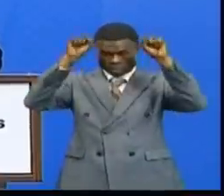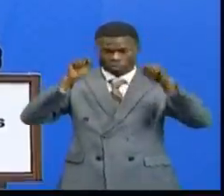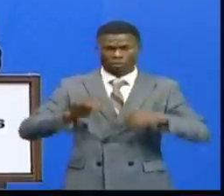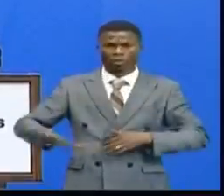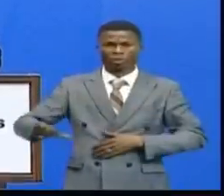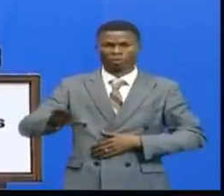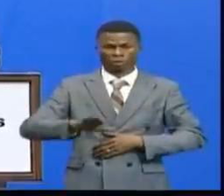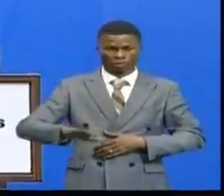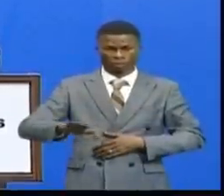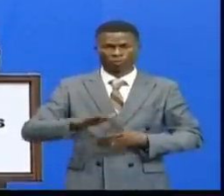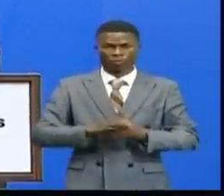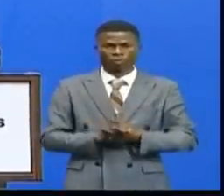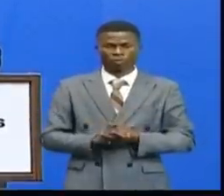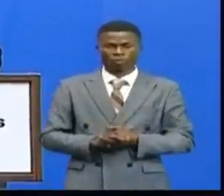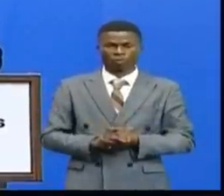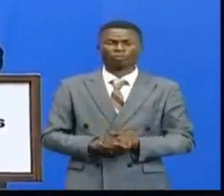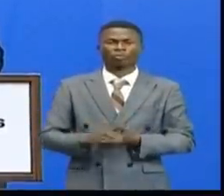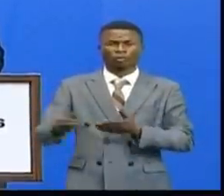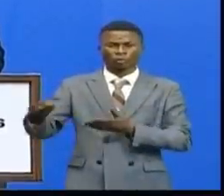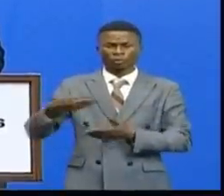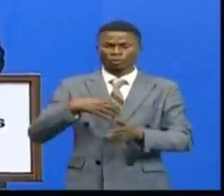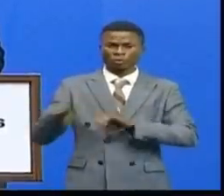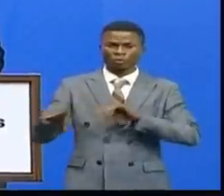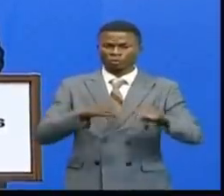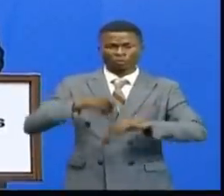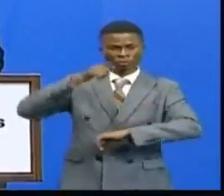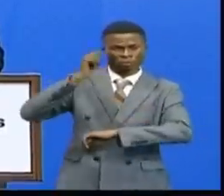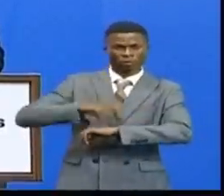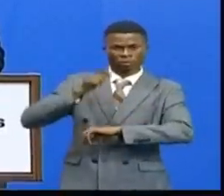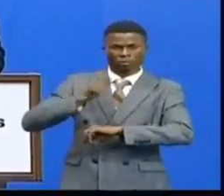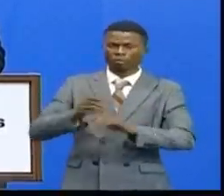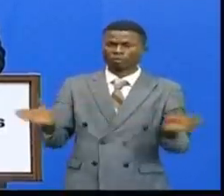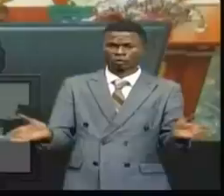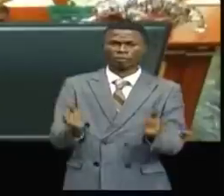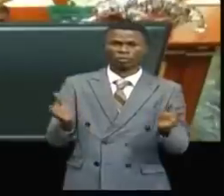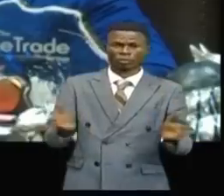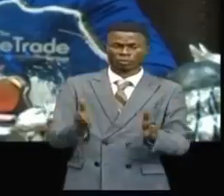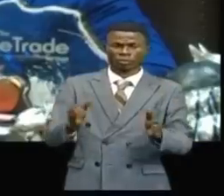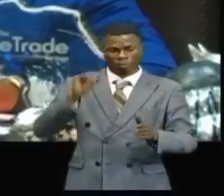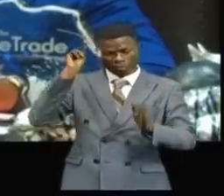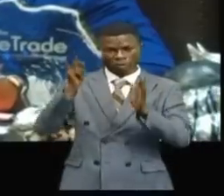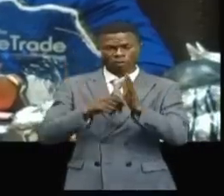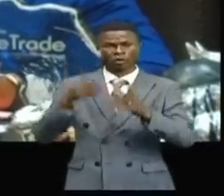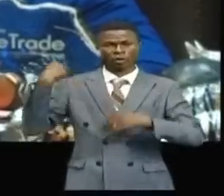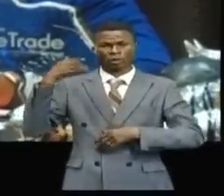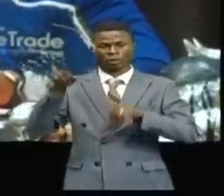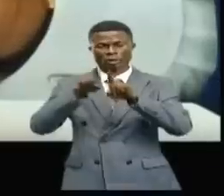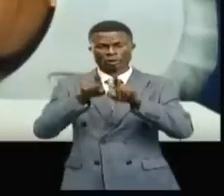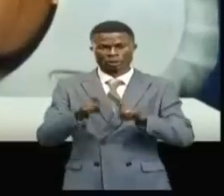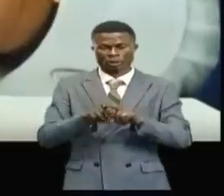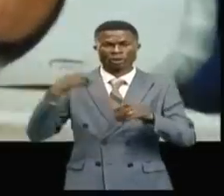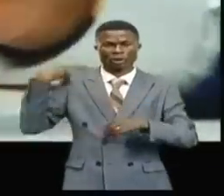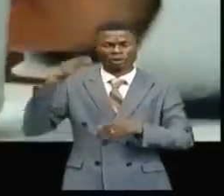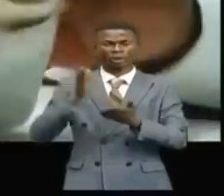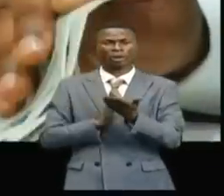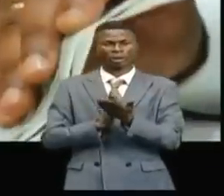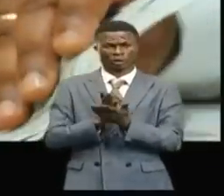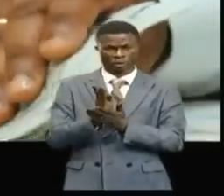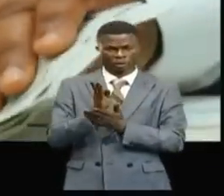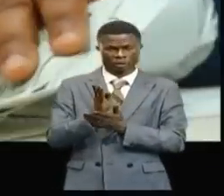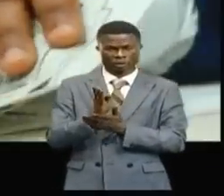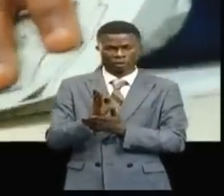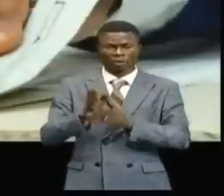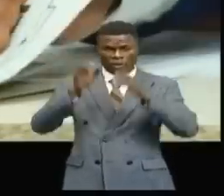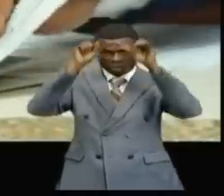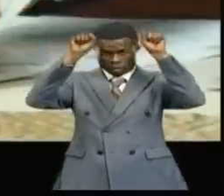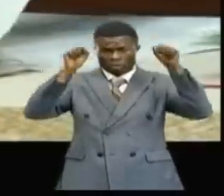République, de la rationalisation de l'action de la justice dans le renforcement de la gouvernance publique et de l'état de droit. Le président